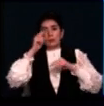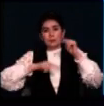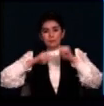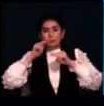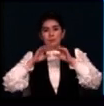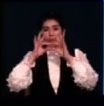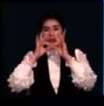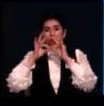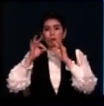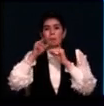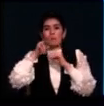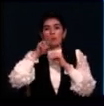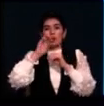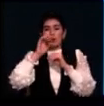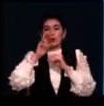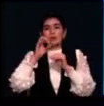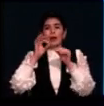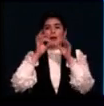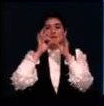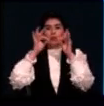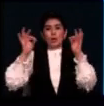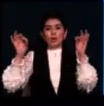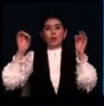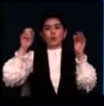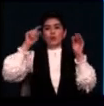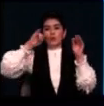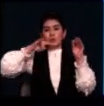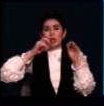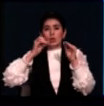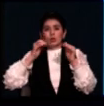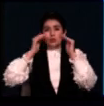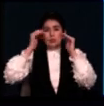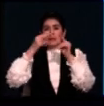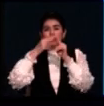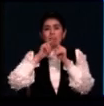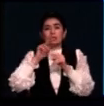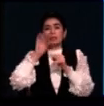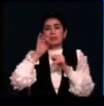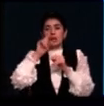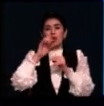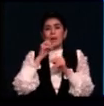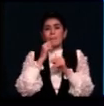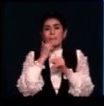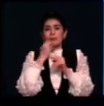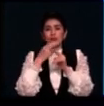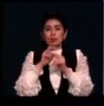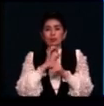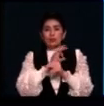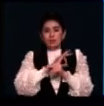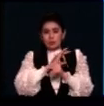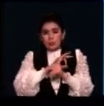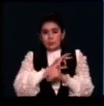yupqa plyonkalar, arqon, quvurlar yuqori darajada izolyatsion materiallar tayyorlashda ishlatiladi.